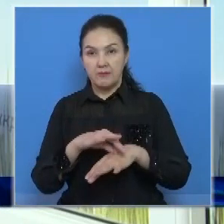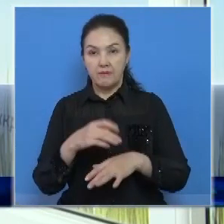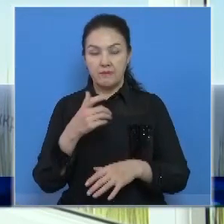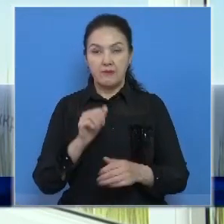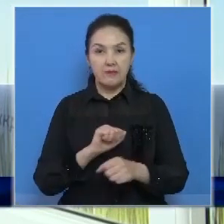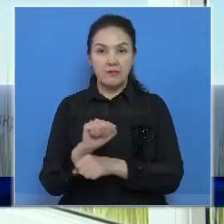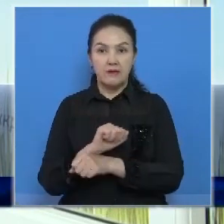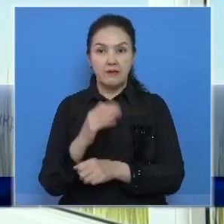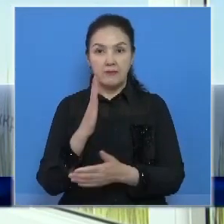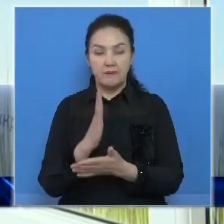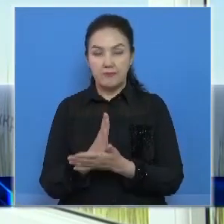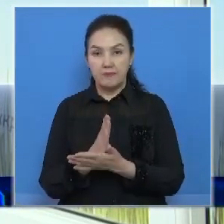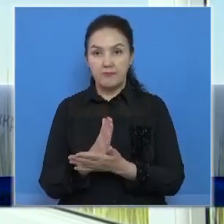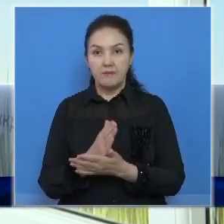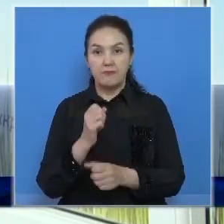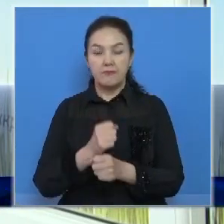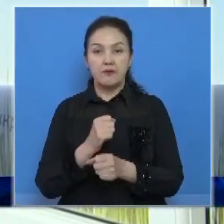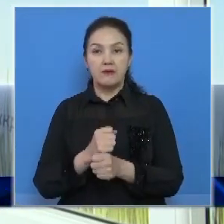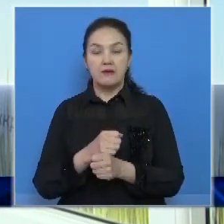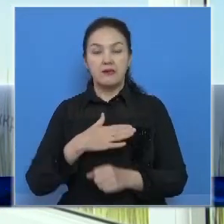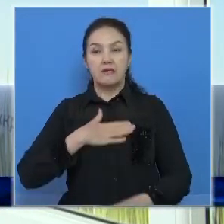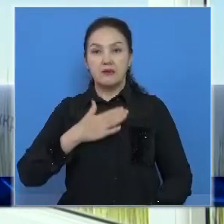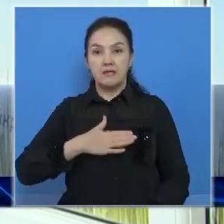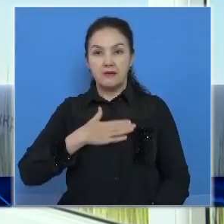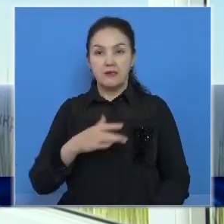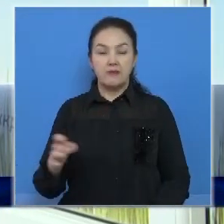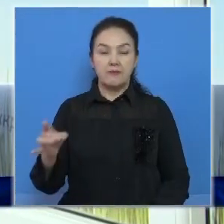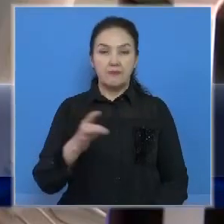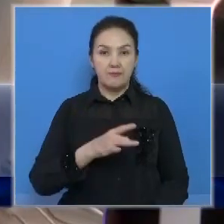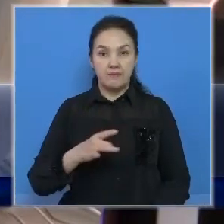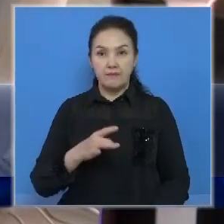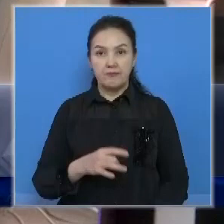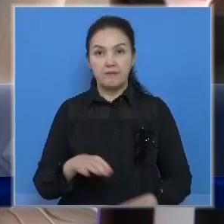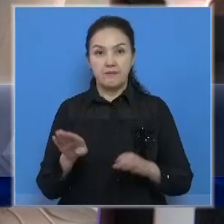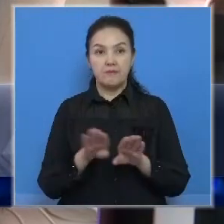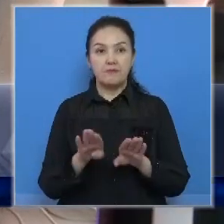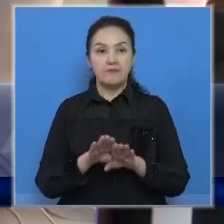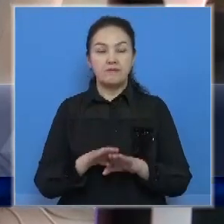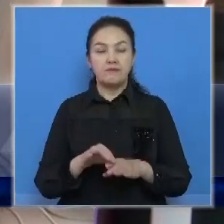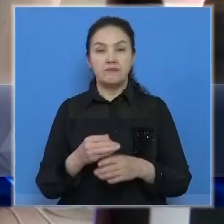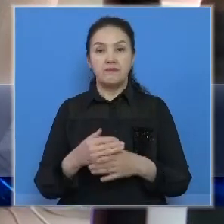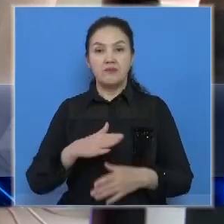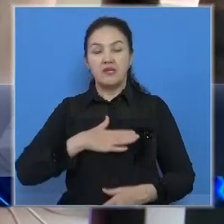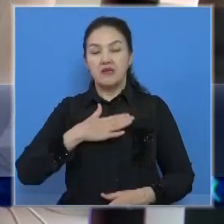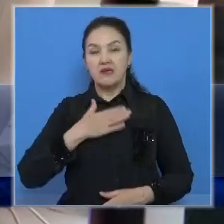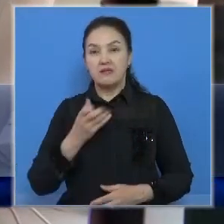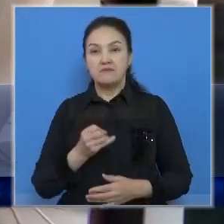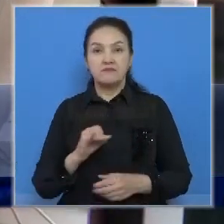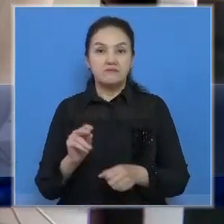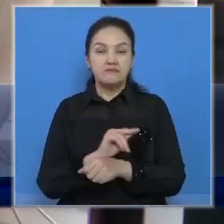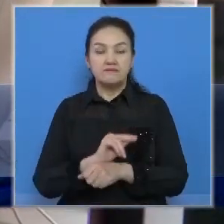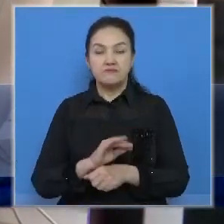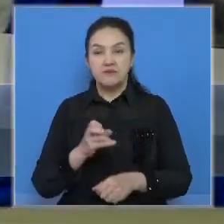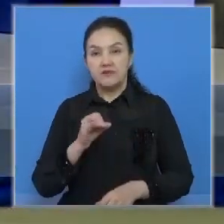флюоромашины есть. Эту работу будем активизировать и в районах. Также центром осуществляется активная реабилитация